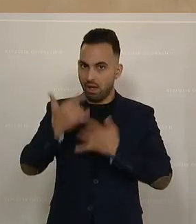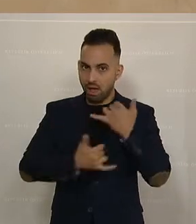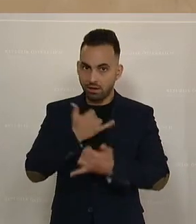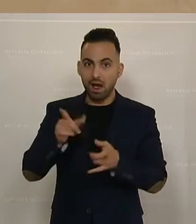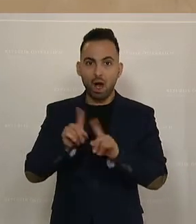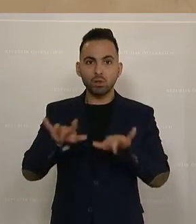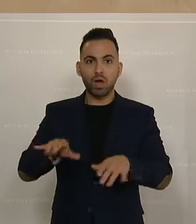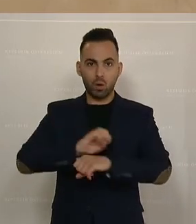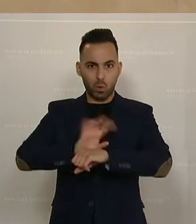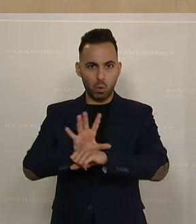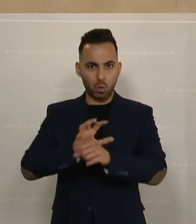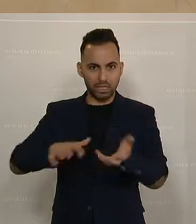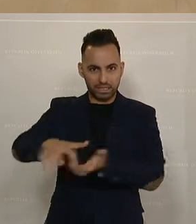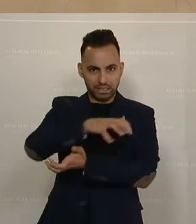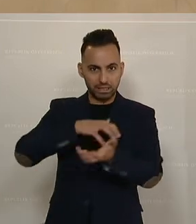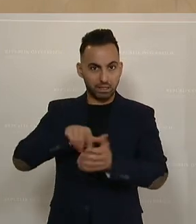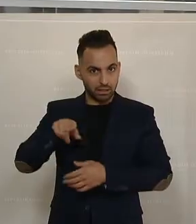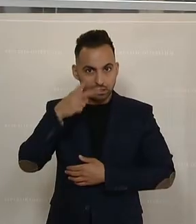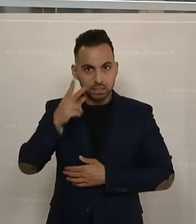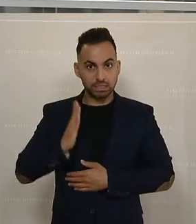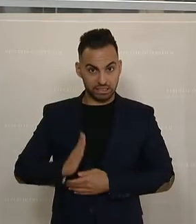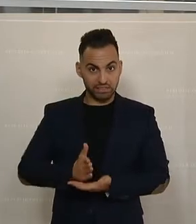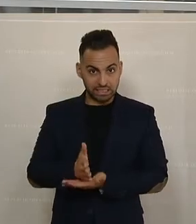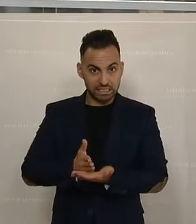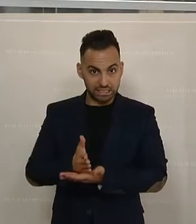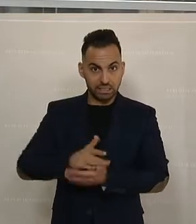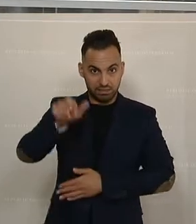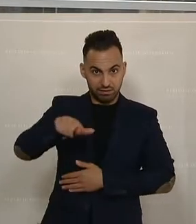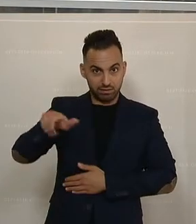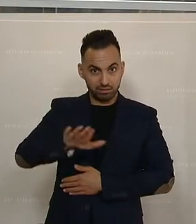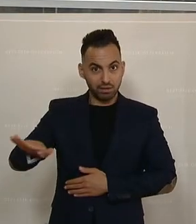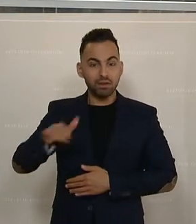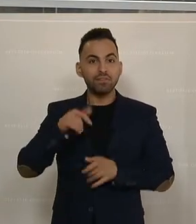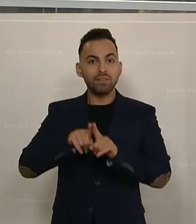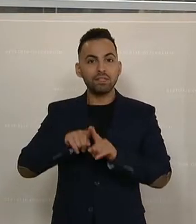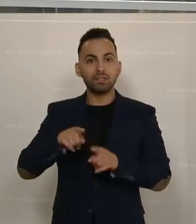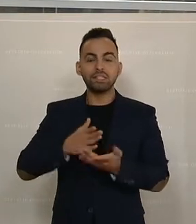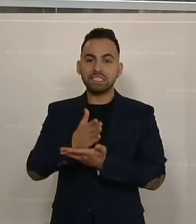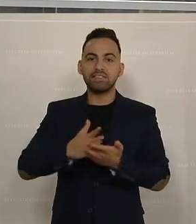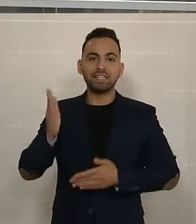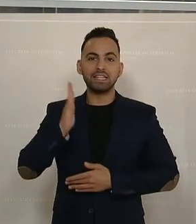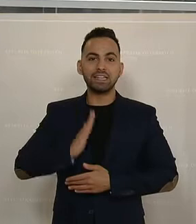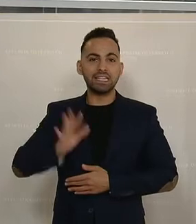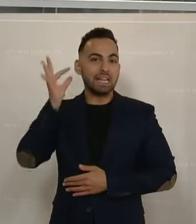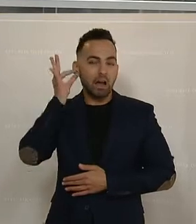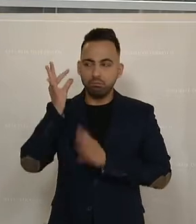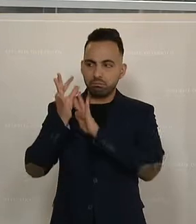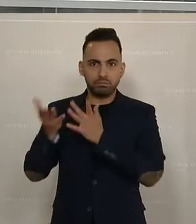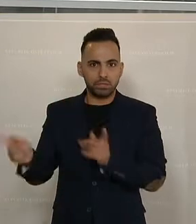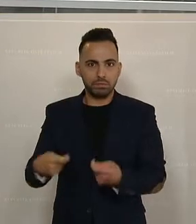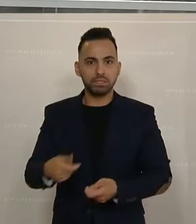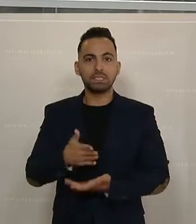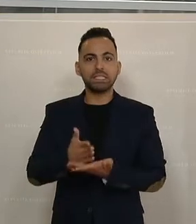verona krise hat man gemerkt wie ernst zivildiener und zivil dienerinnen genauer zivildienern gibt's nicht zivil hingenommen wurden